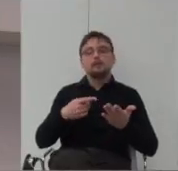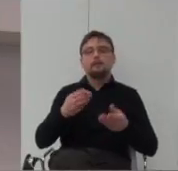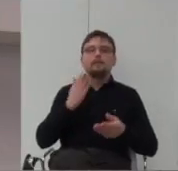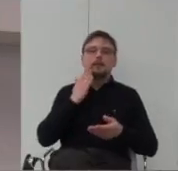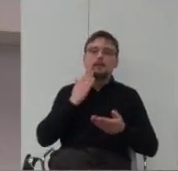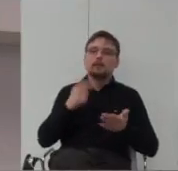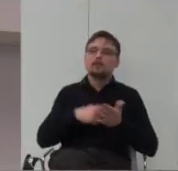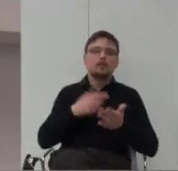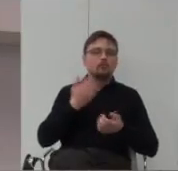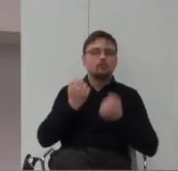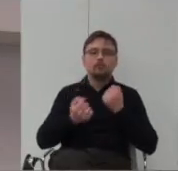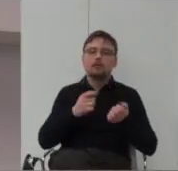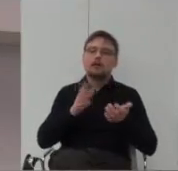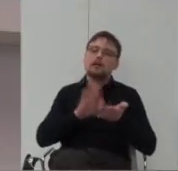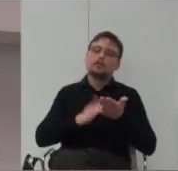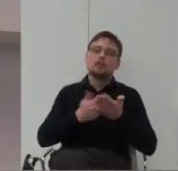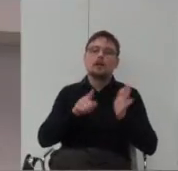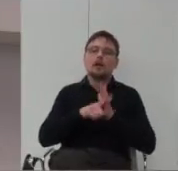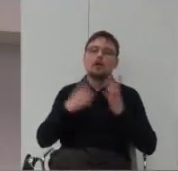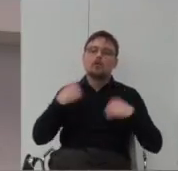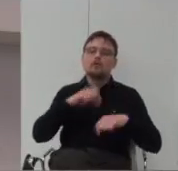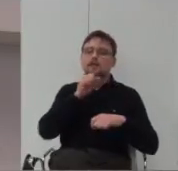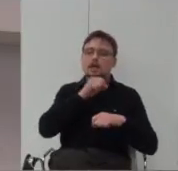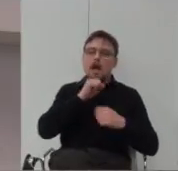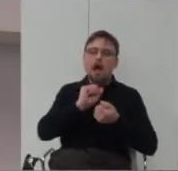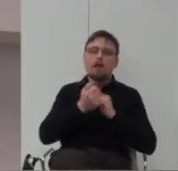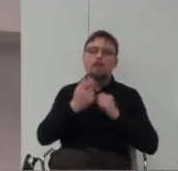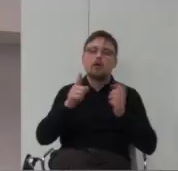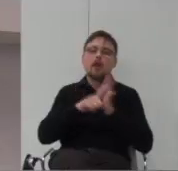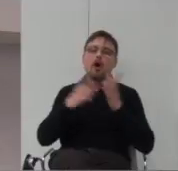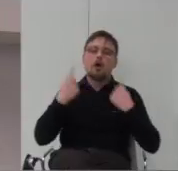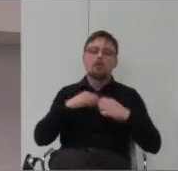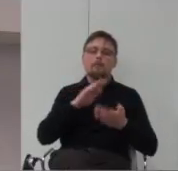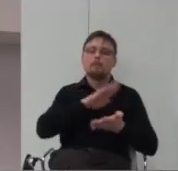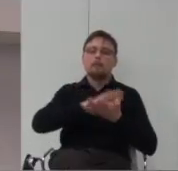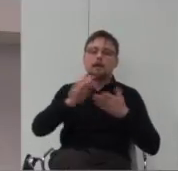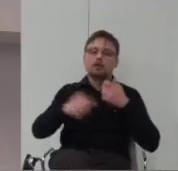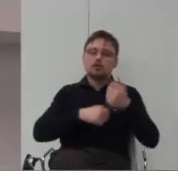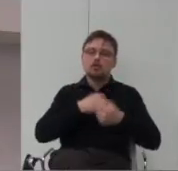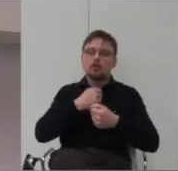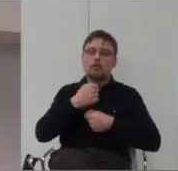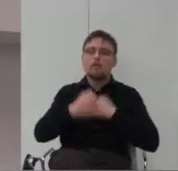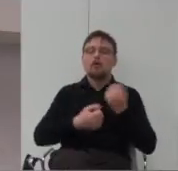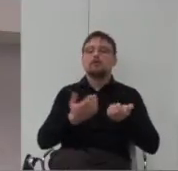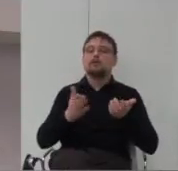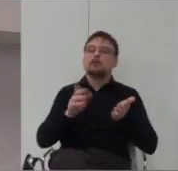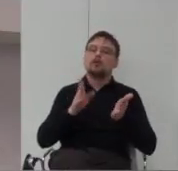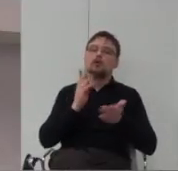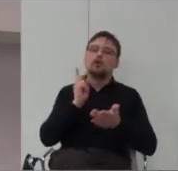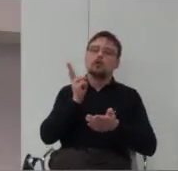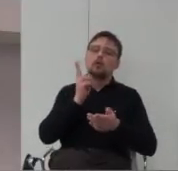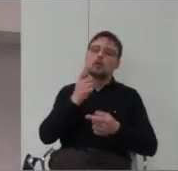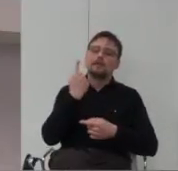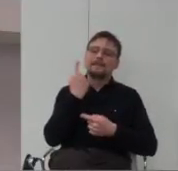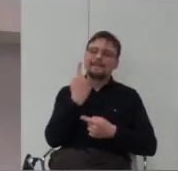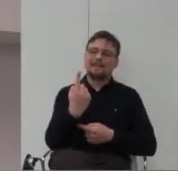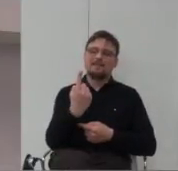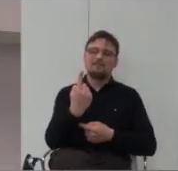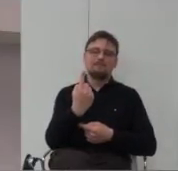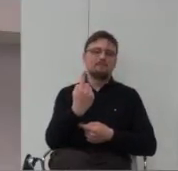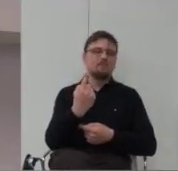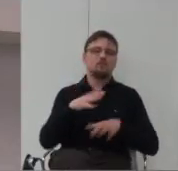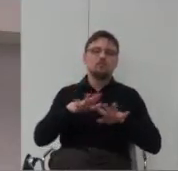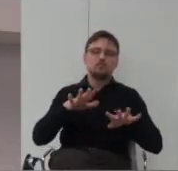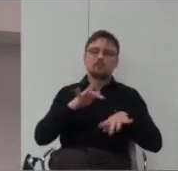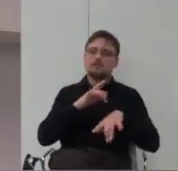społeczny takiej formy mieszkania też przynosi wiele trudności, co dotyka szczególnie osób starszych czy nieaktywnych zawodowo